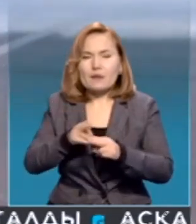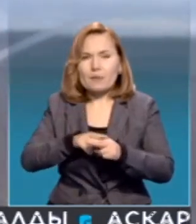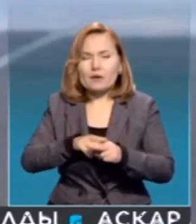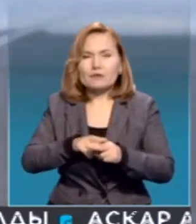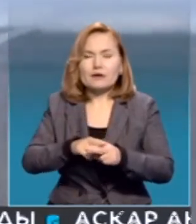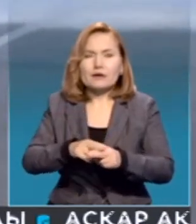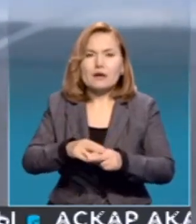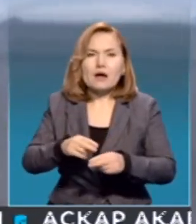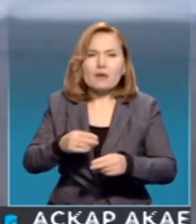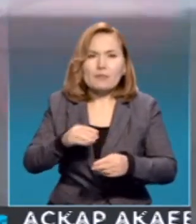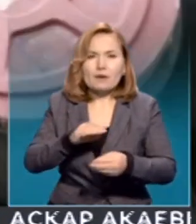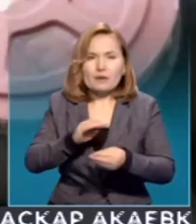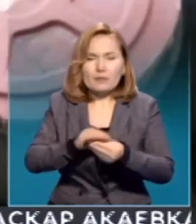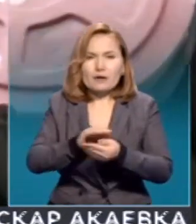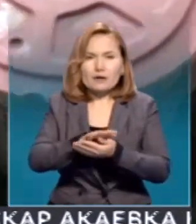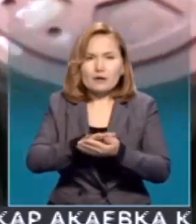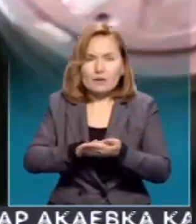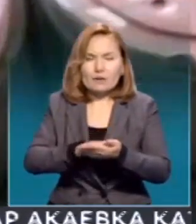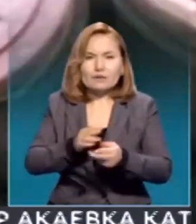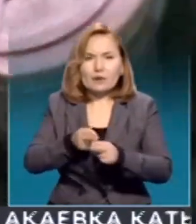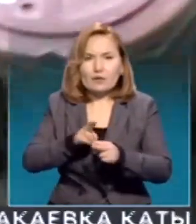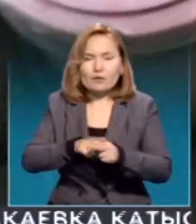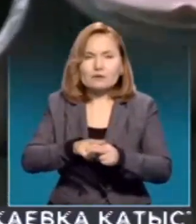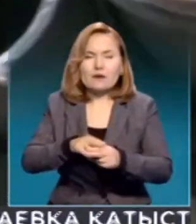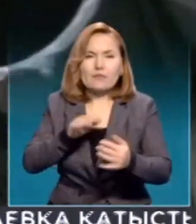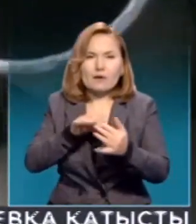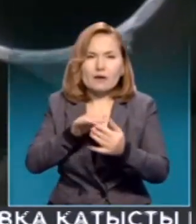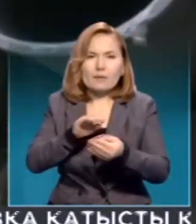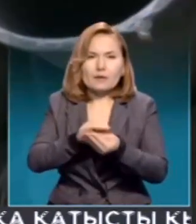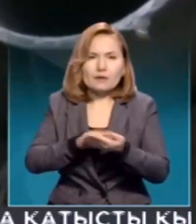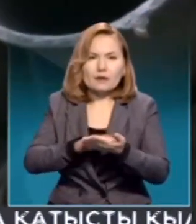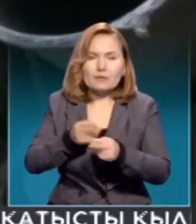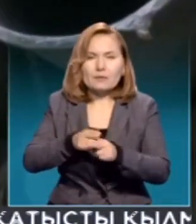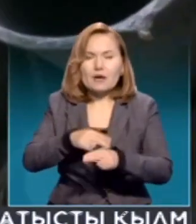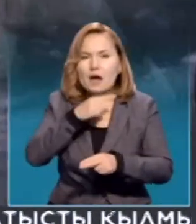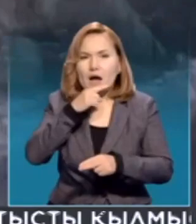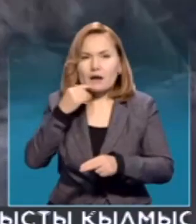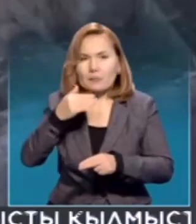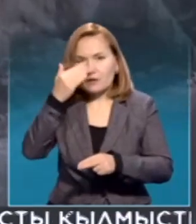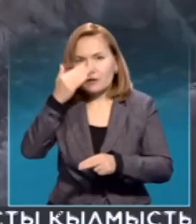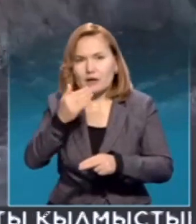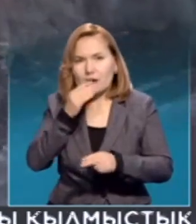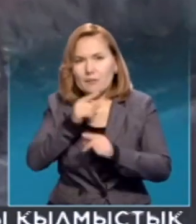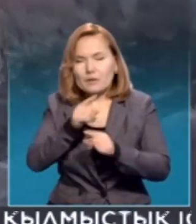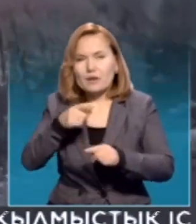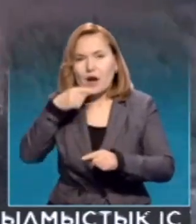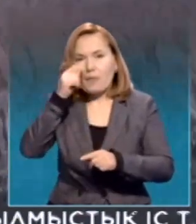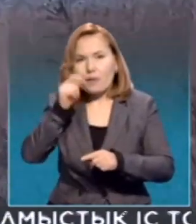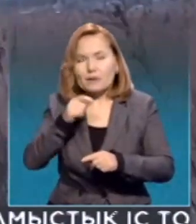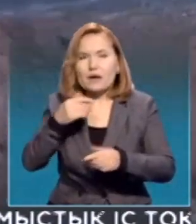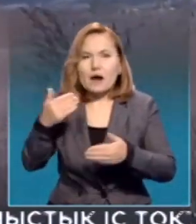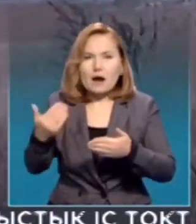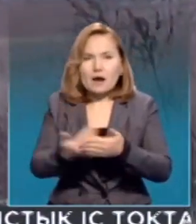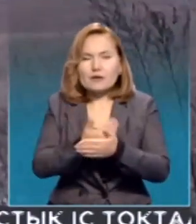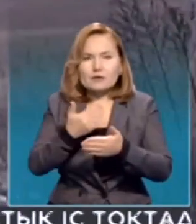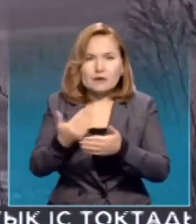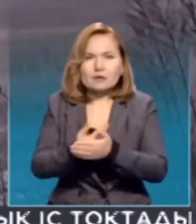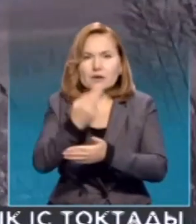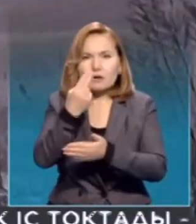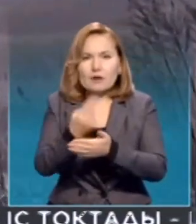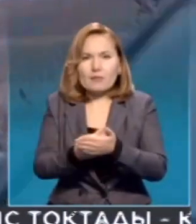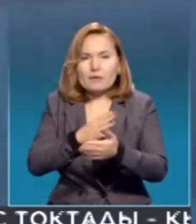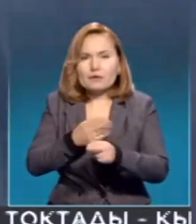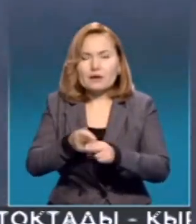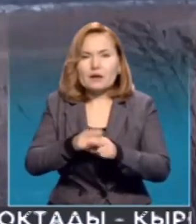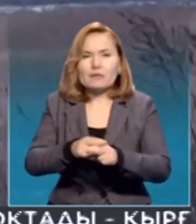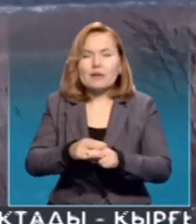мардымсыз болса да әйтеуір бір жеңісті жариялау қажет болып отыр. Өйткені ресейліктер жаздың соңынан бері Украинада қайта-қайта жеңіліске ұшырап,